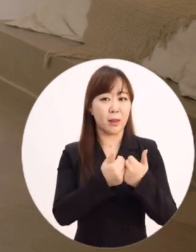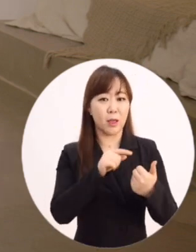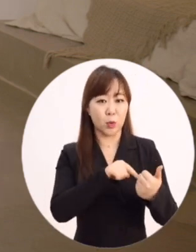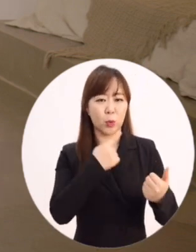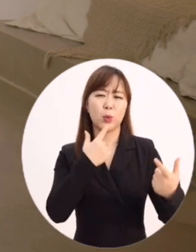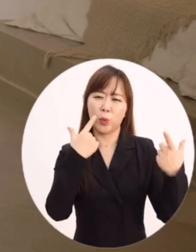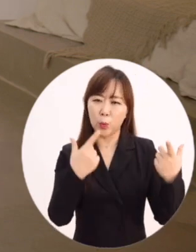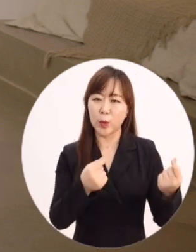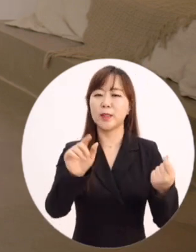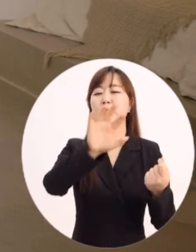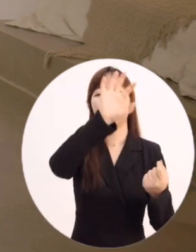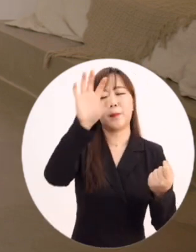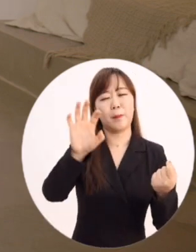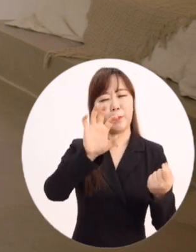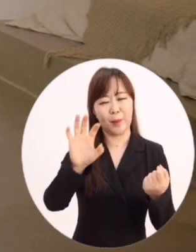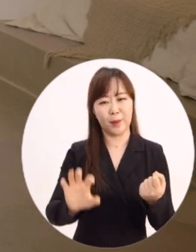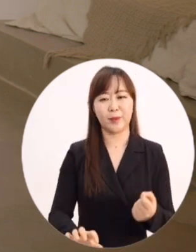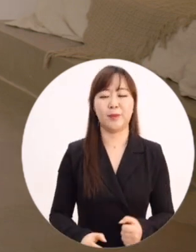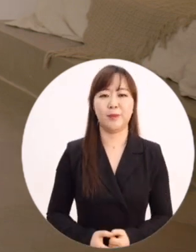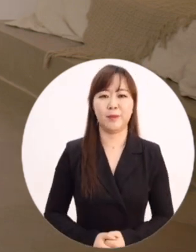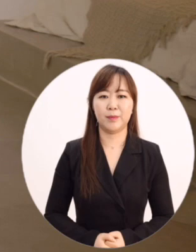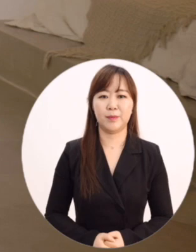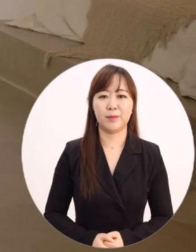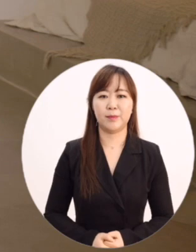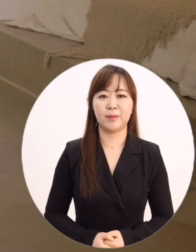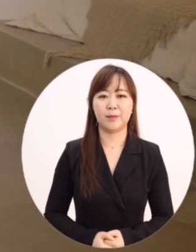반대쪽도 반복합니다.